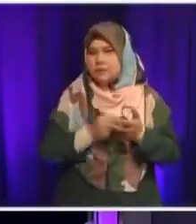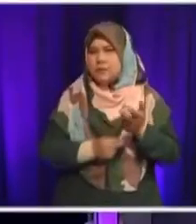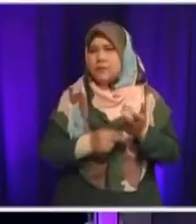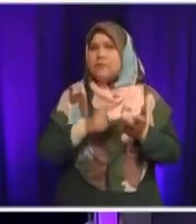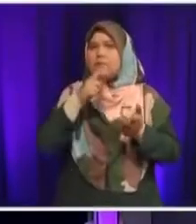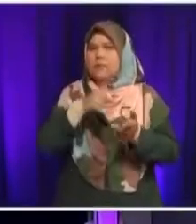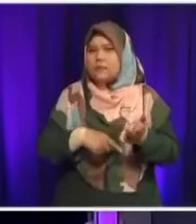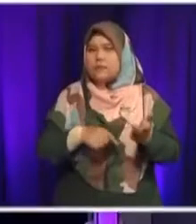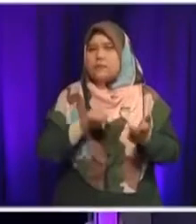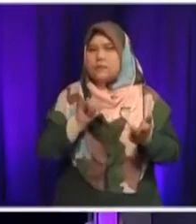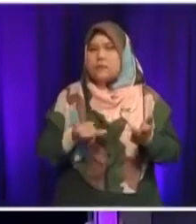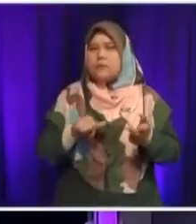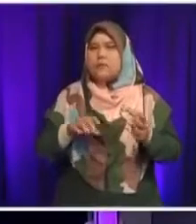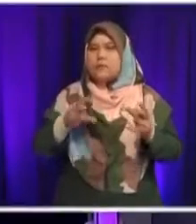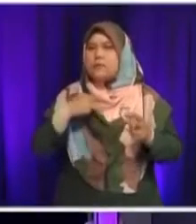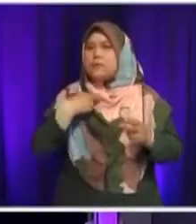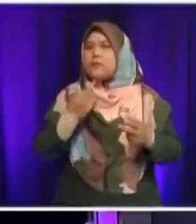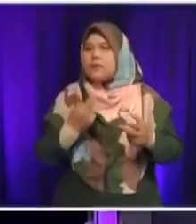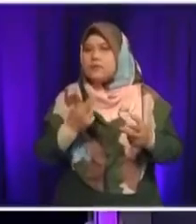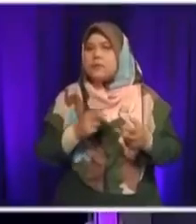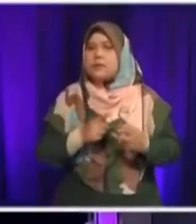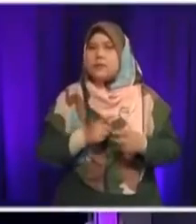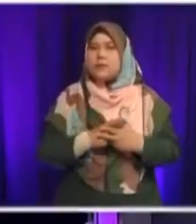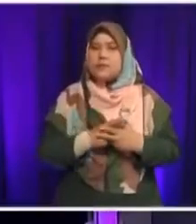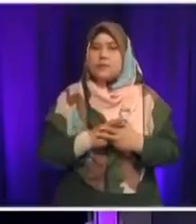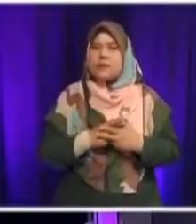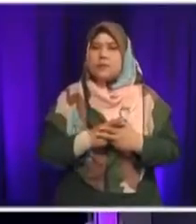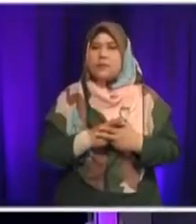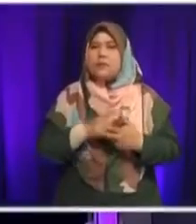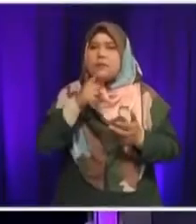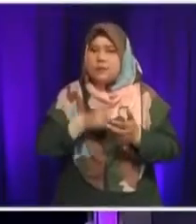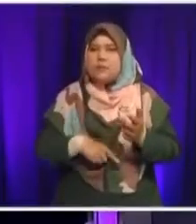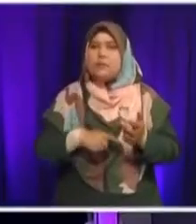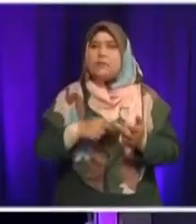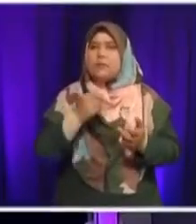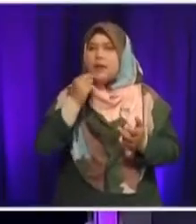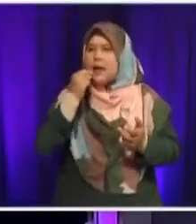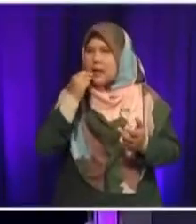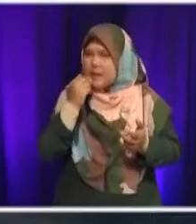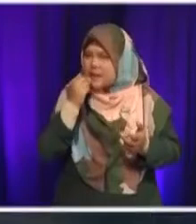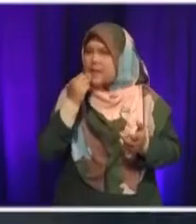apa yang Ivan rase apakah yang tekstur Yang